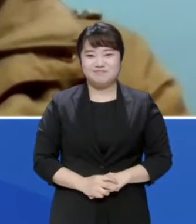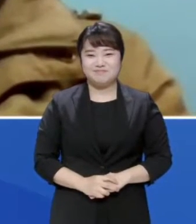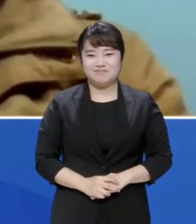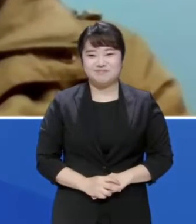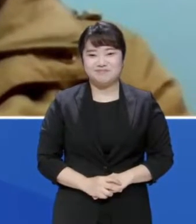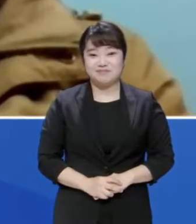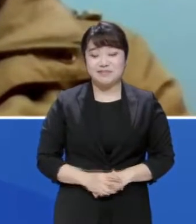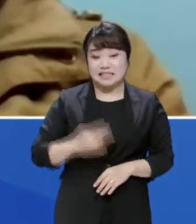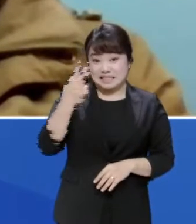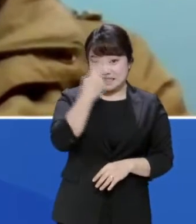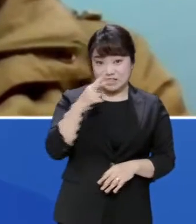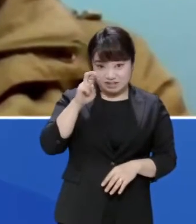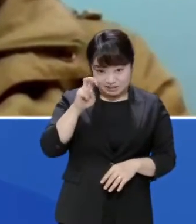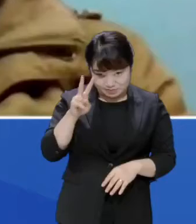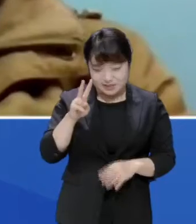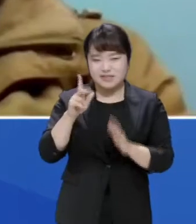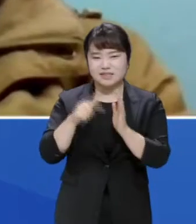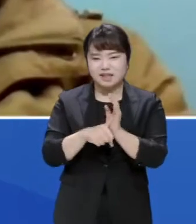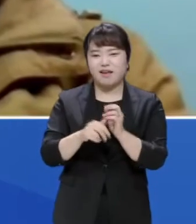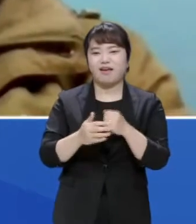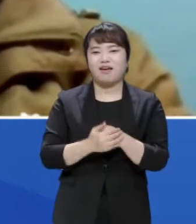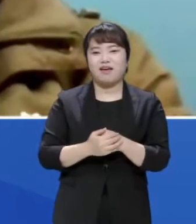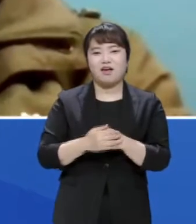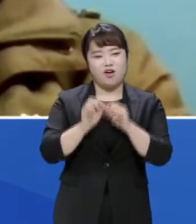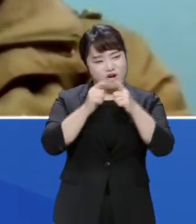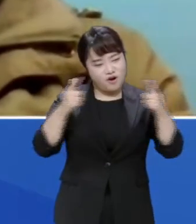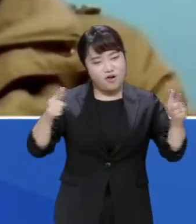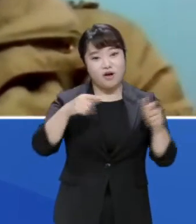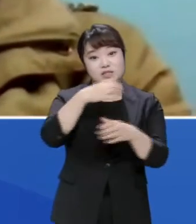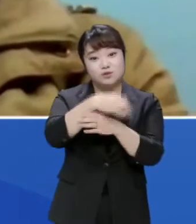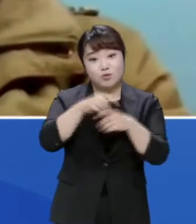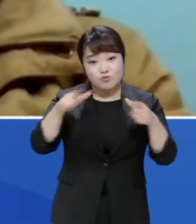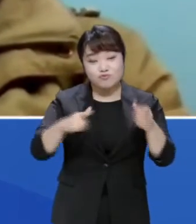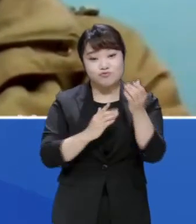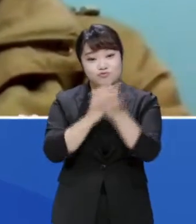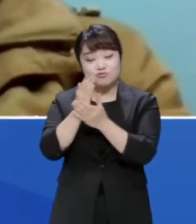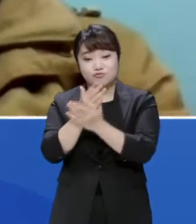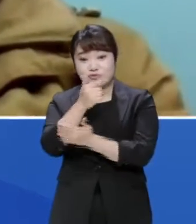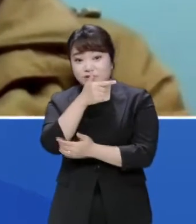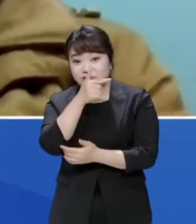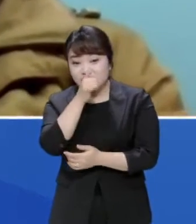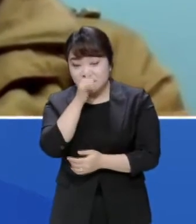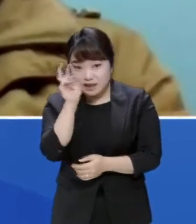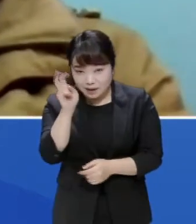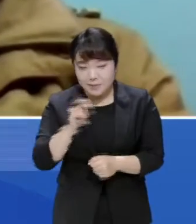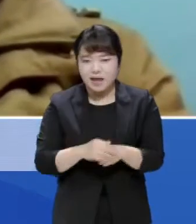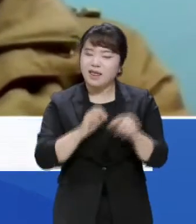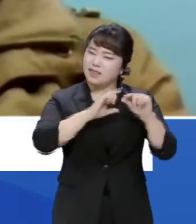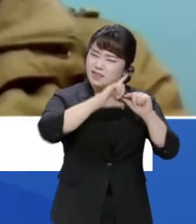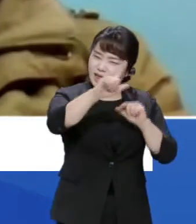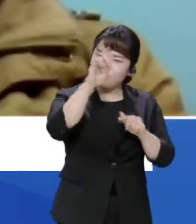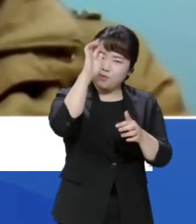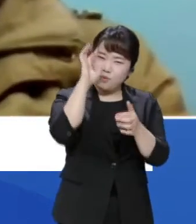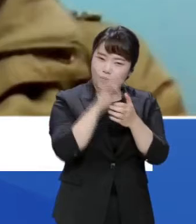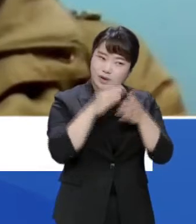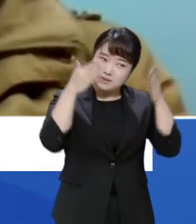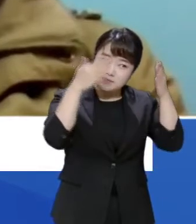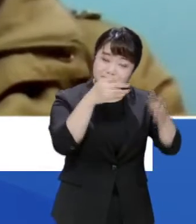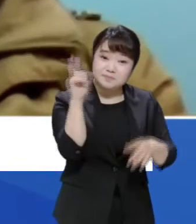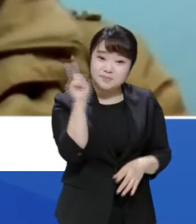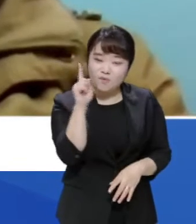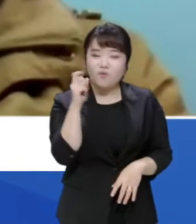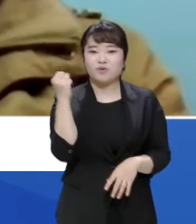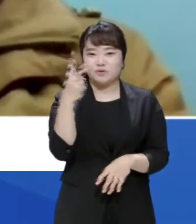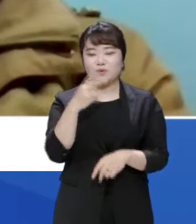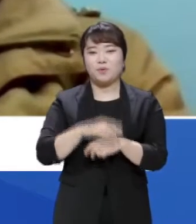네, 2022년 올해 이 종로 지역에도 여러 이슈가 있을 듯합니다. 대체적으로 주민들이 관심 있는 분야는